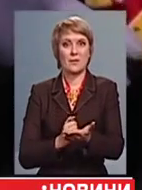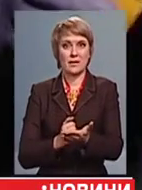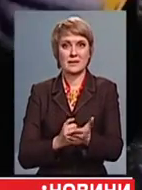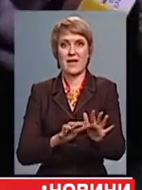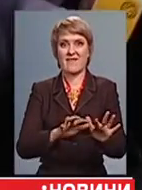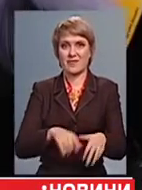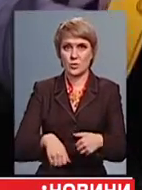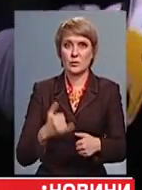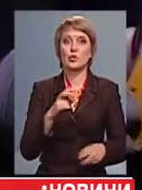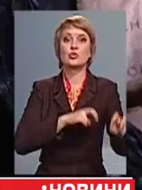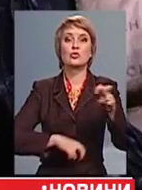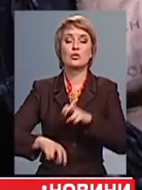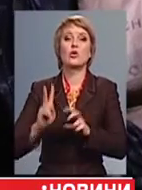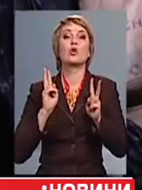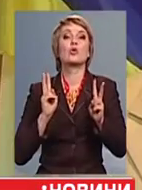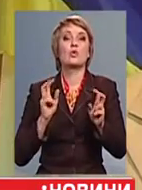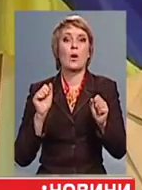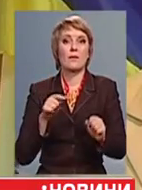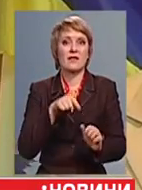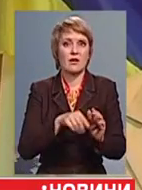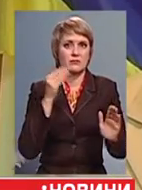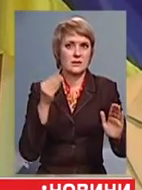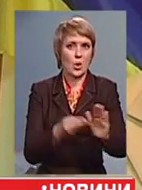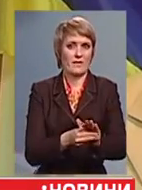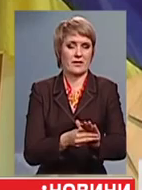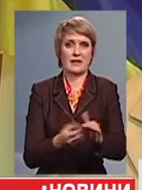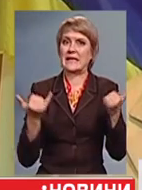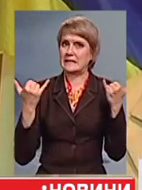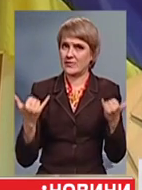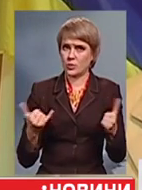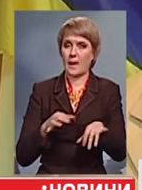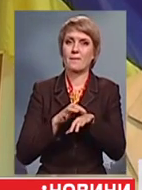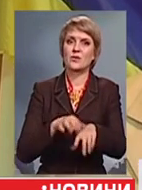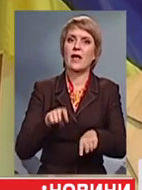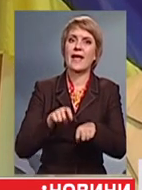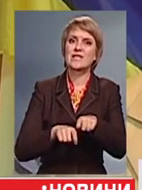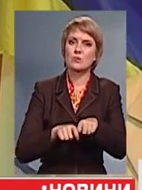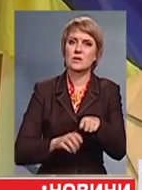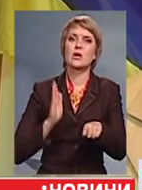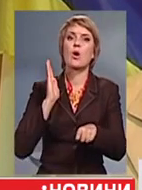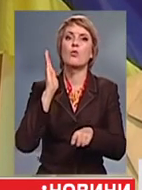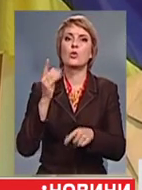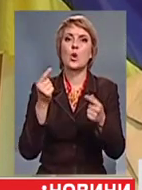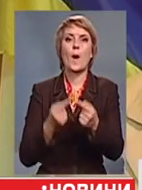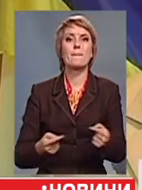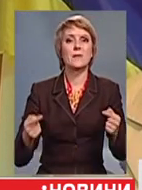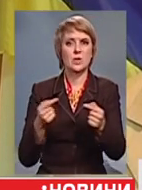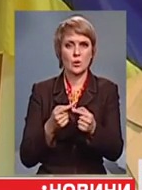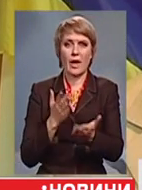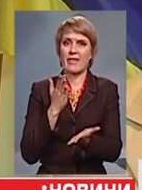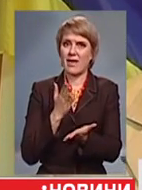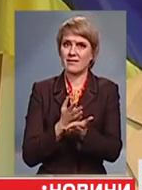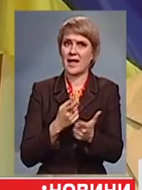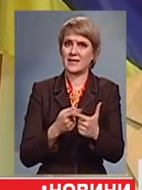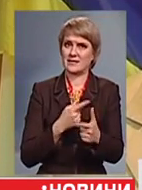міг їх там заховати. На сегодняшний день проводится экспертиза, будет определено, являются ли данные